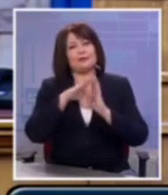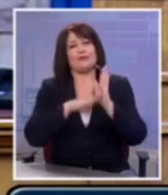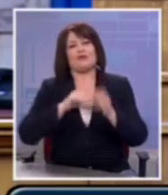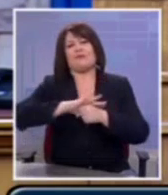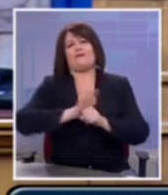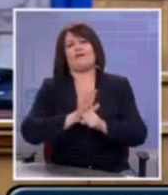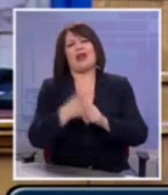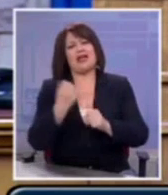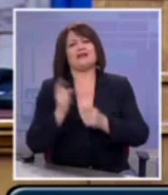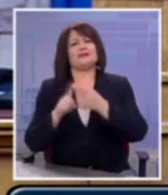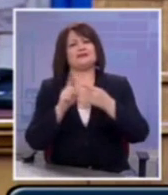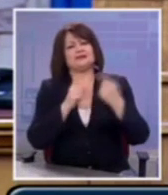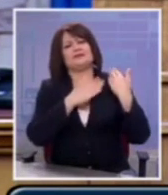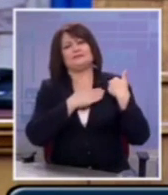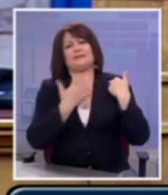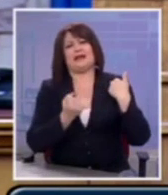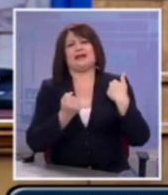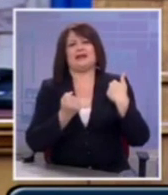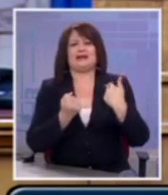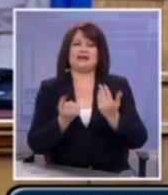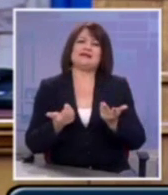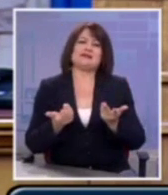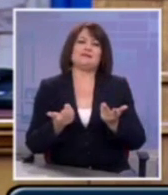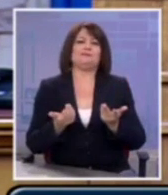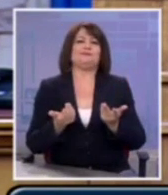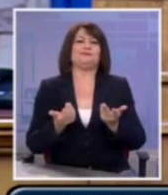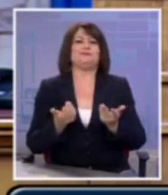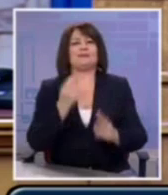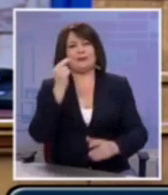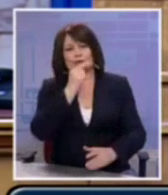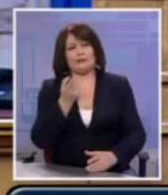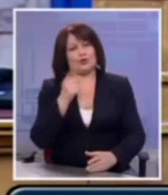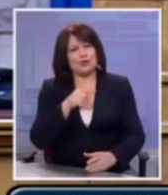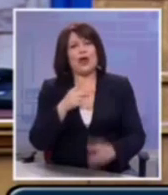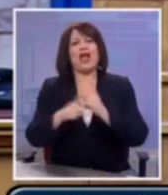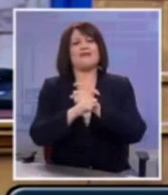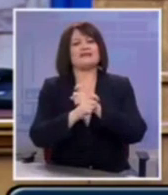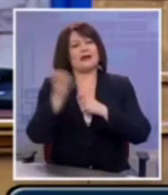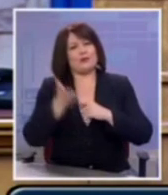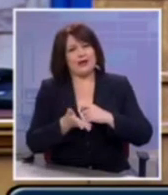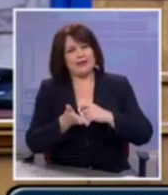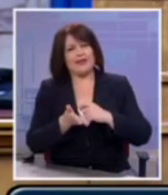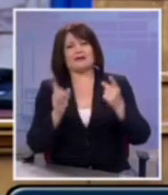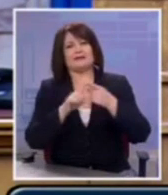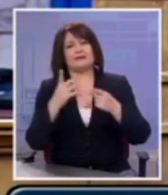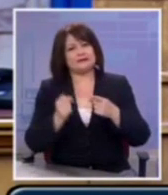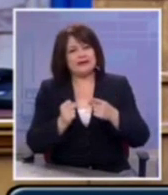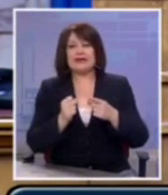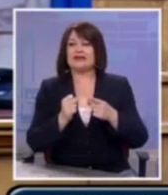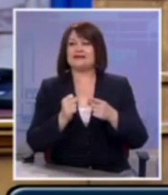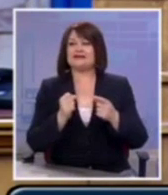ξέρω ότι έχετε ανηλυμένη υποχρέωση με τον ομόλογό σας από την Αυστρία και